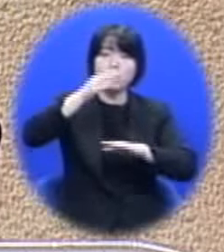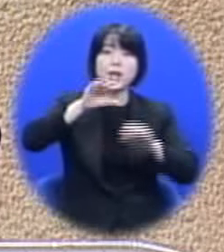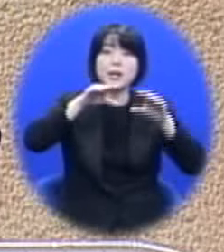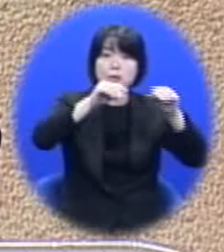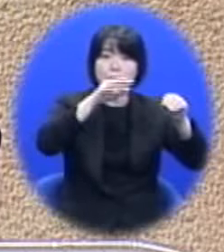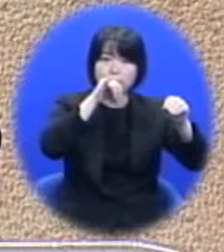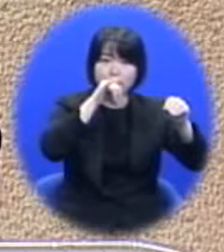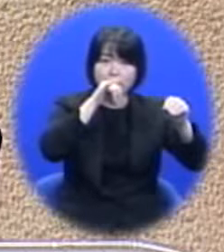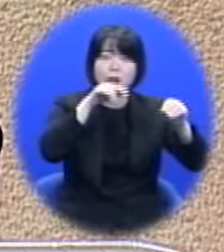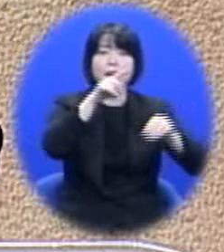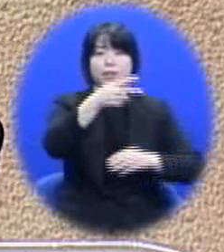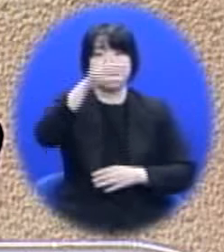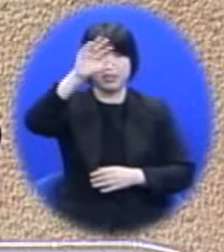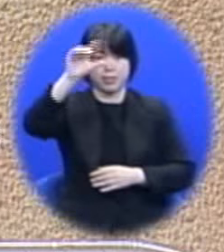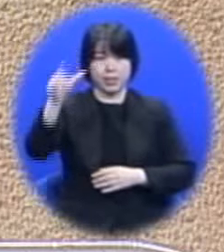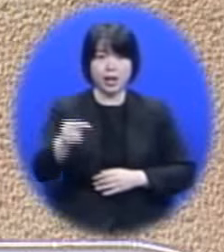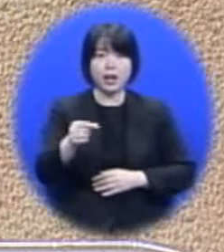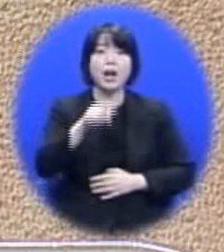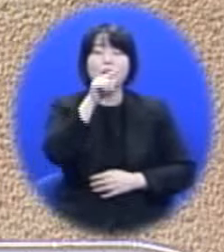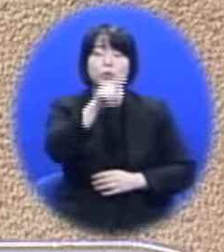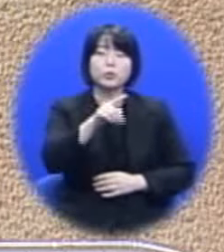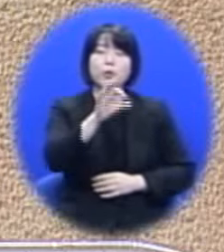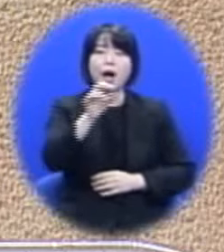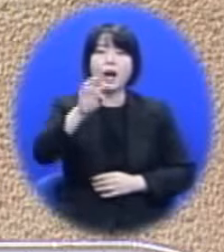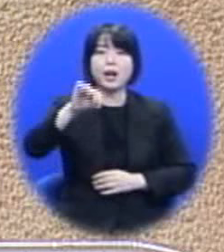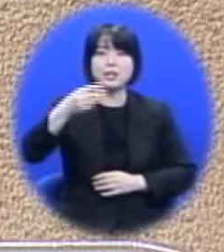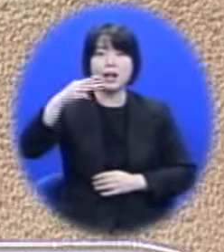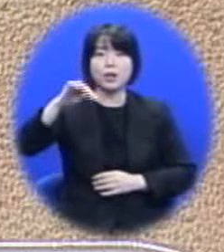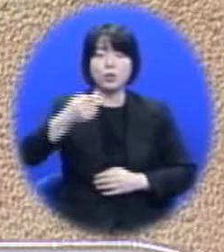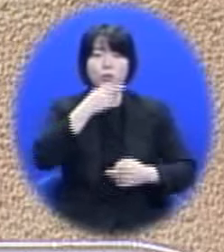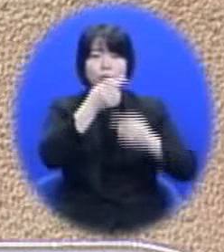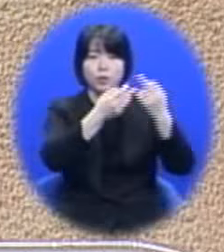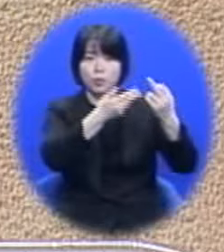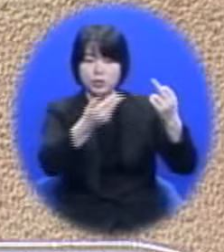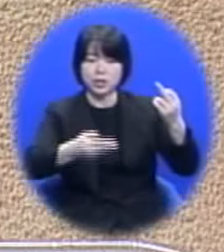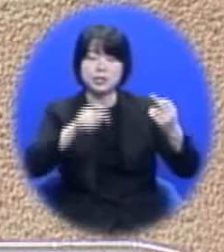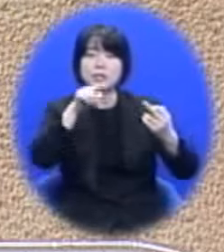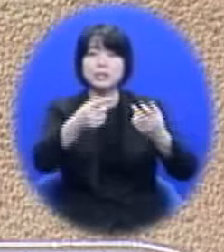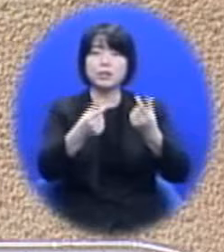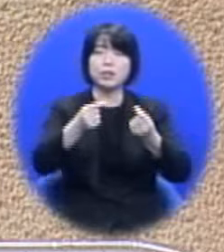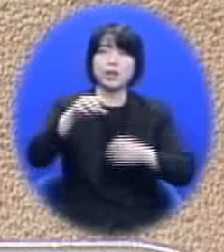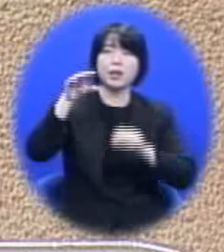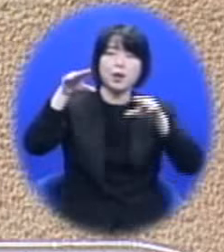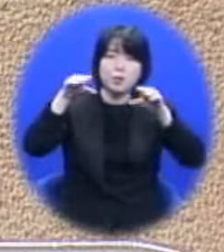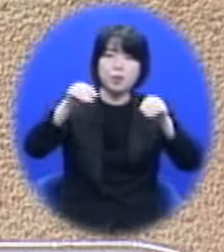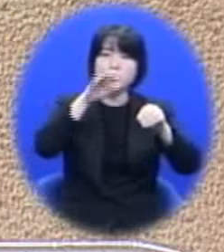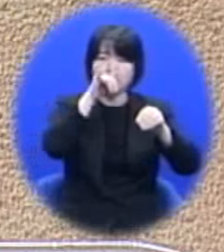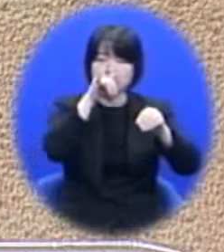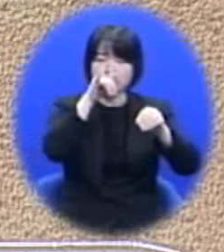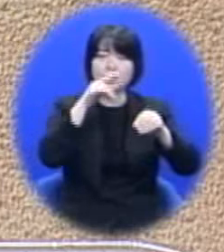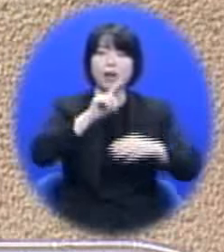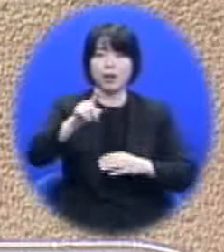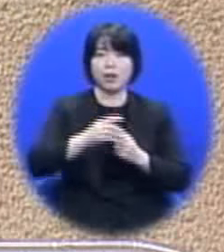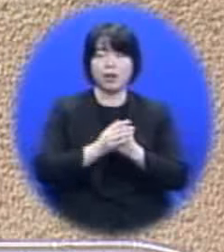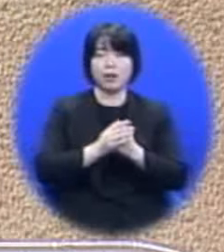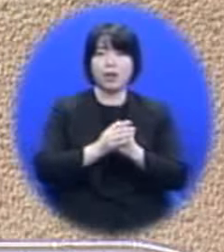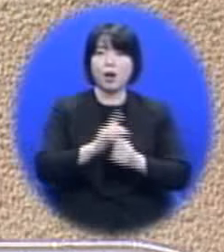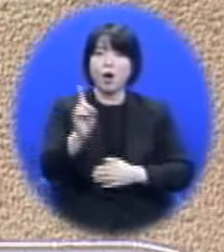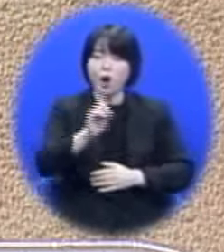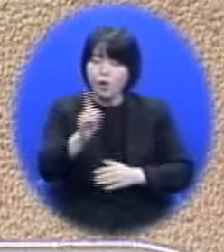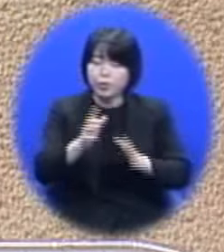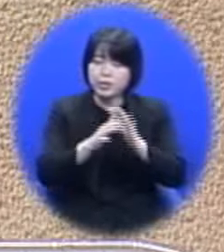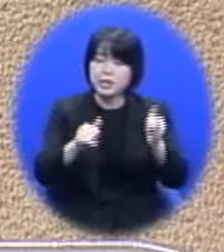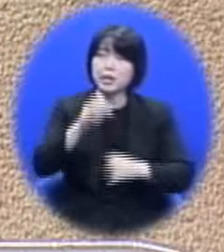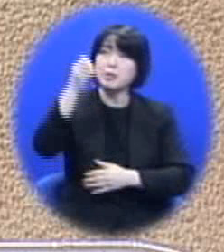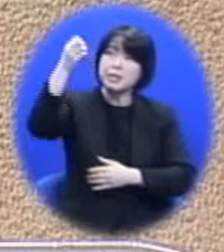너도 아얄론 골짜기에서 그리할지어다. 세상에 어떤 사람이 태양과 달에게 멈춰라 이렇게 할